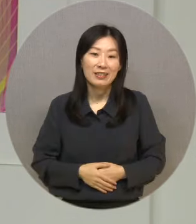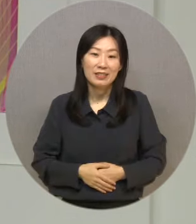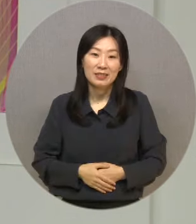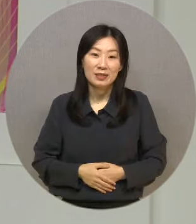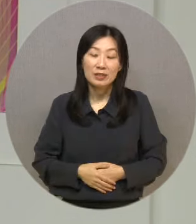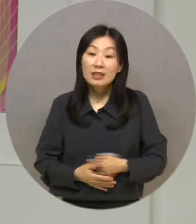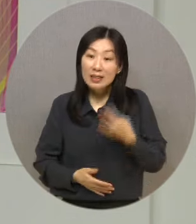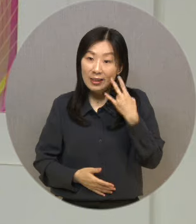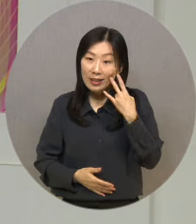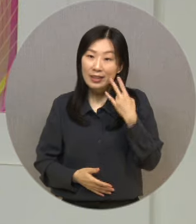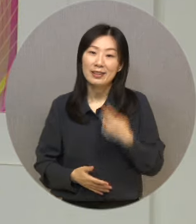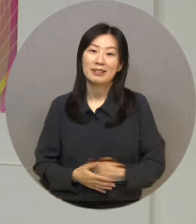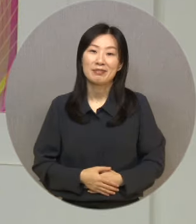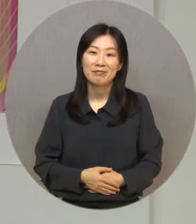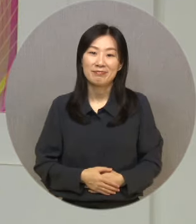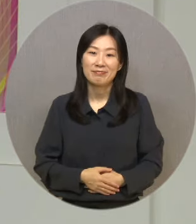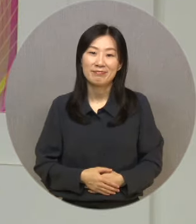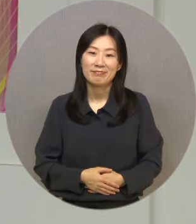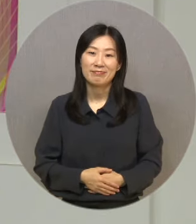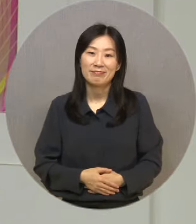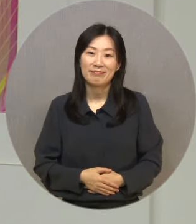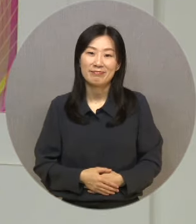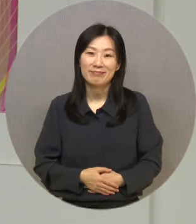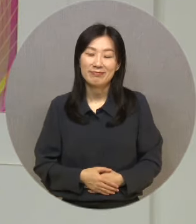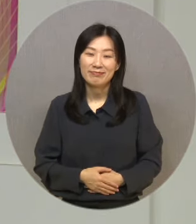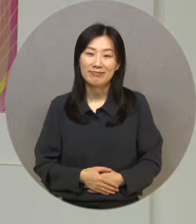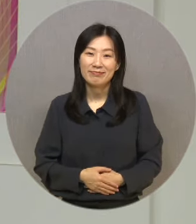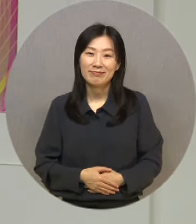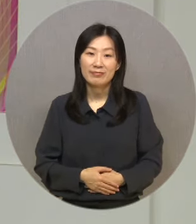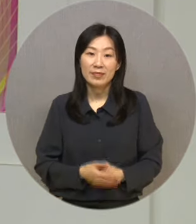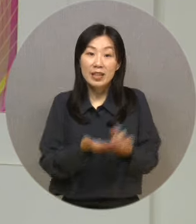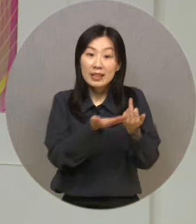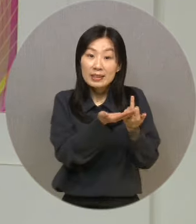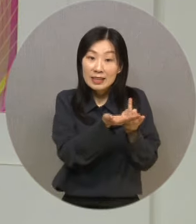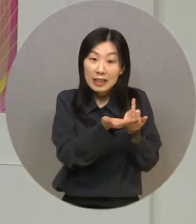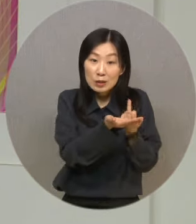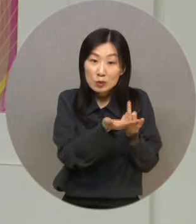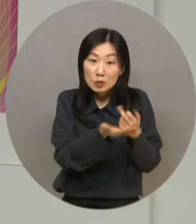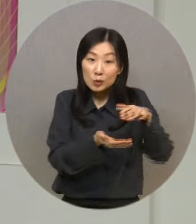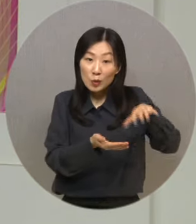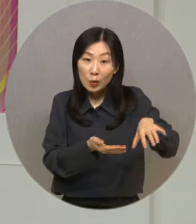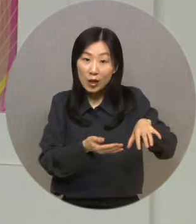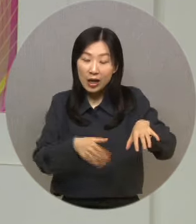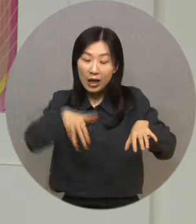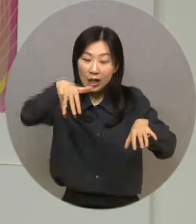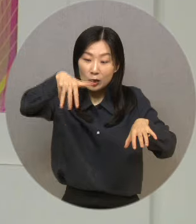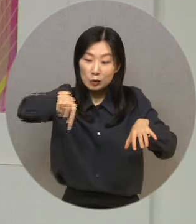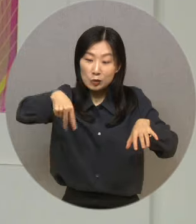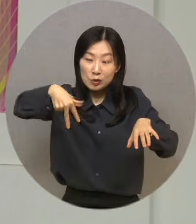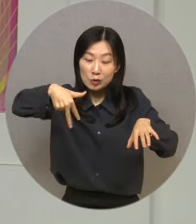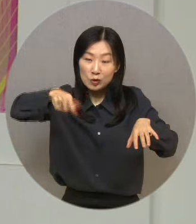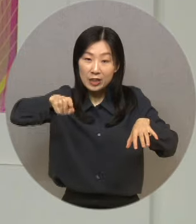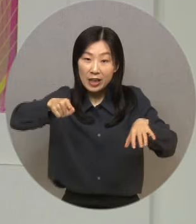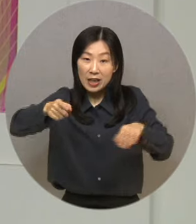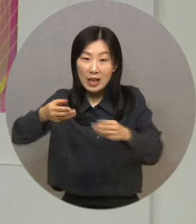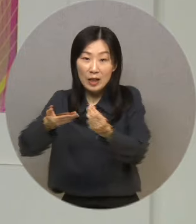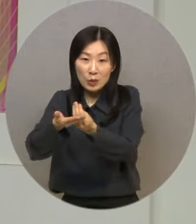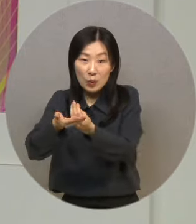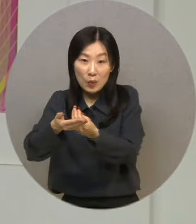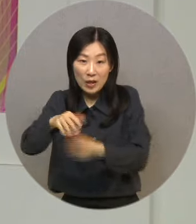네, 네. 네. 네. 자, 우리 그 제주도와 추자도에서 설